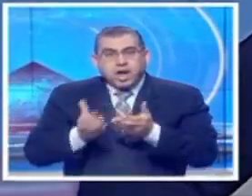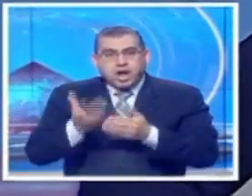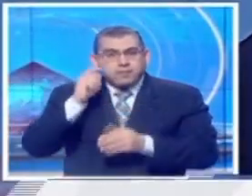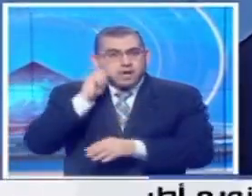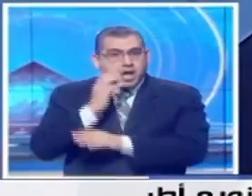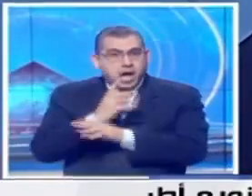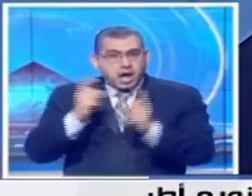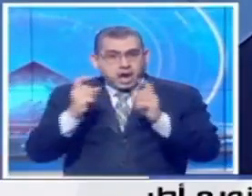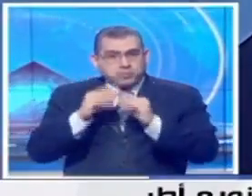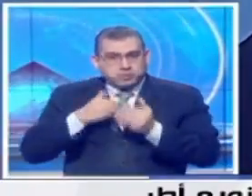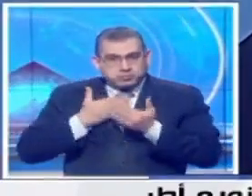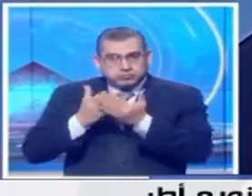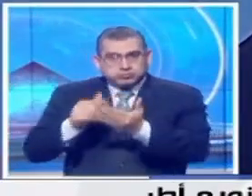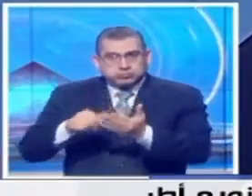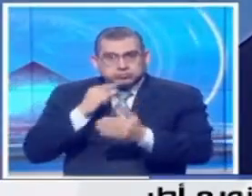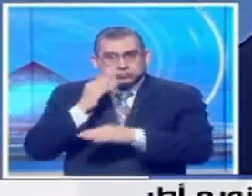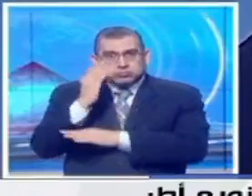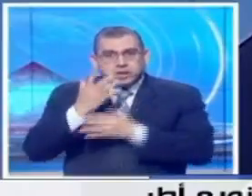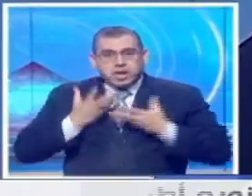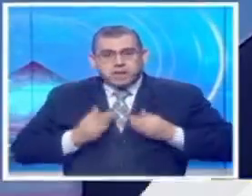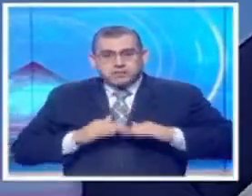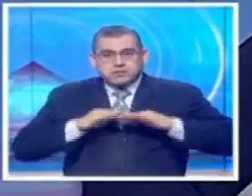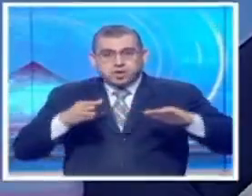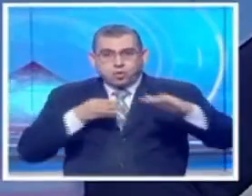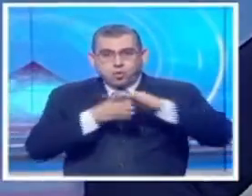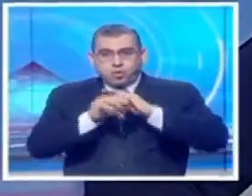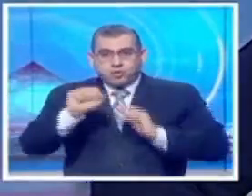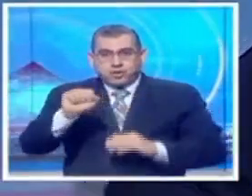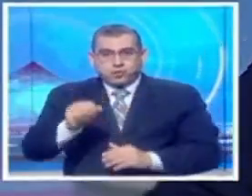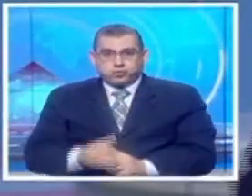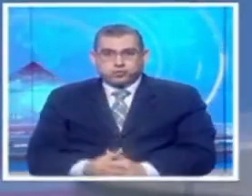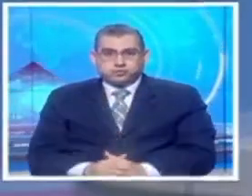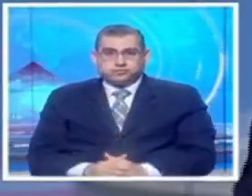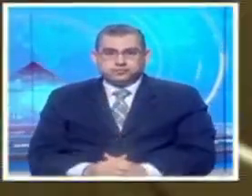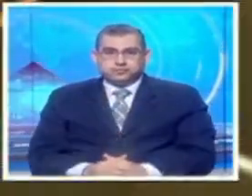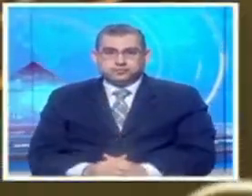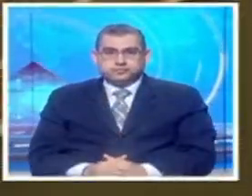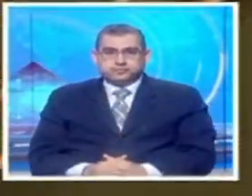يتعلق بمكافحة الإرهاب وترسيخ الأمن والاستقرار.